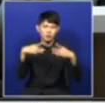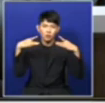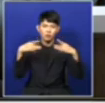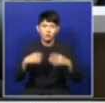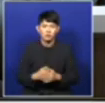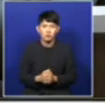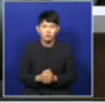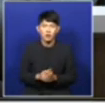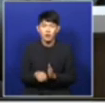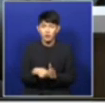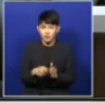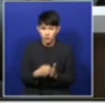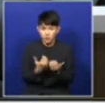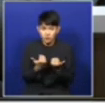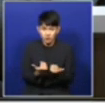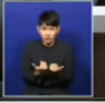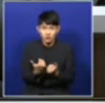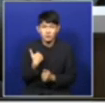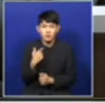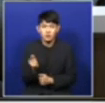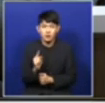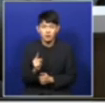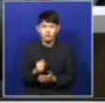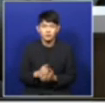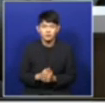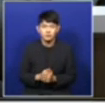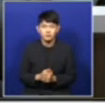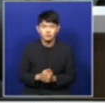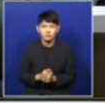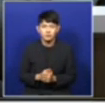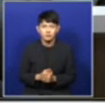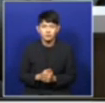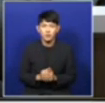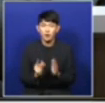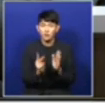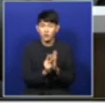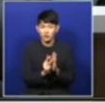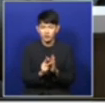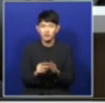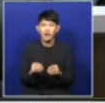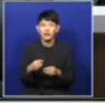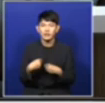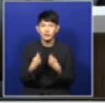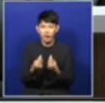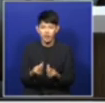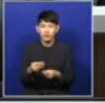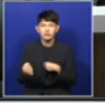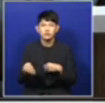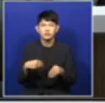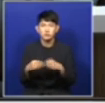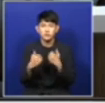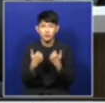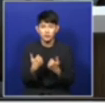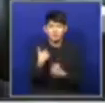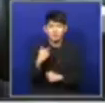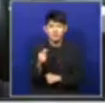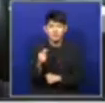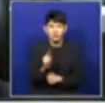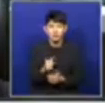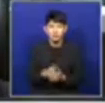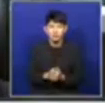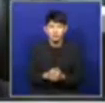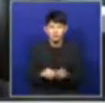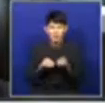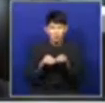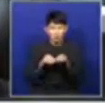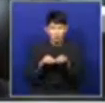ดังนั้นจึงจะเห็นได้ว่ามาตรการในการปล่อยสินเชื่อดอกเบี้ยต่ำซอฟต์ลงในครั้งนี้มันไม่กระจาย